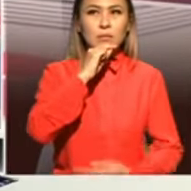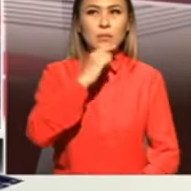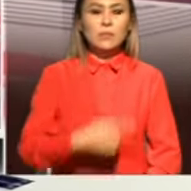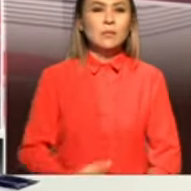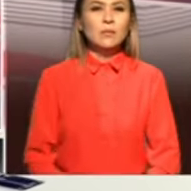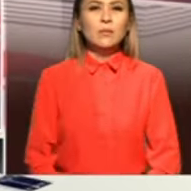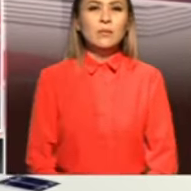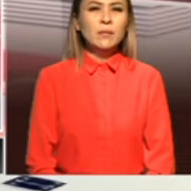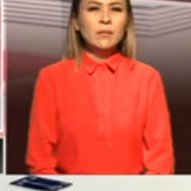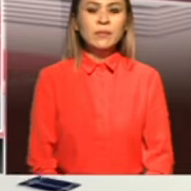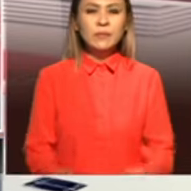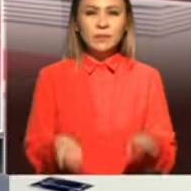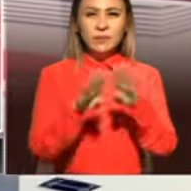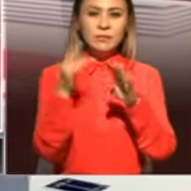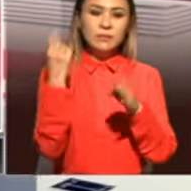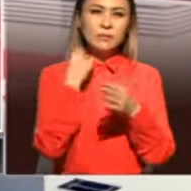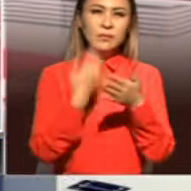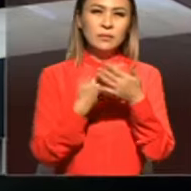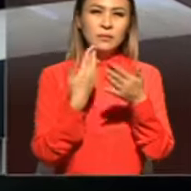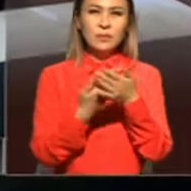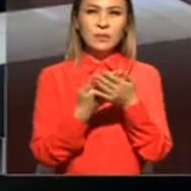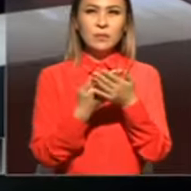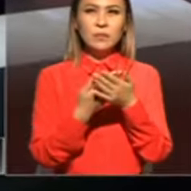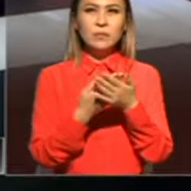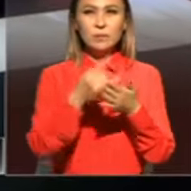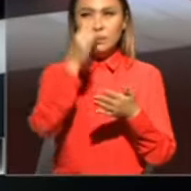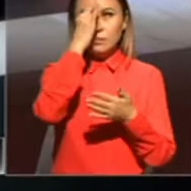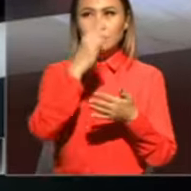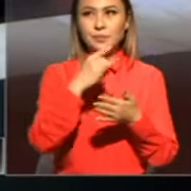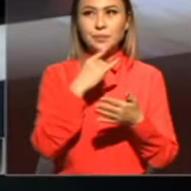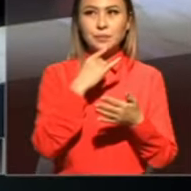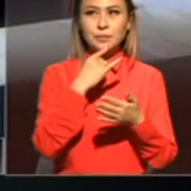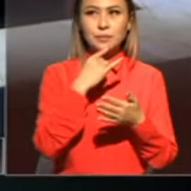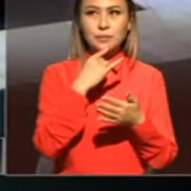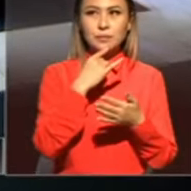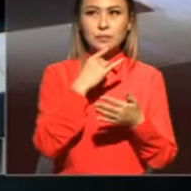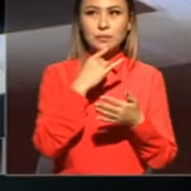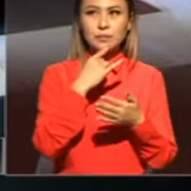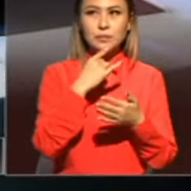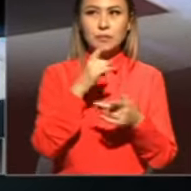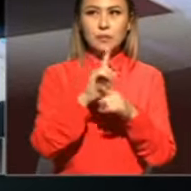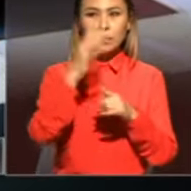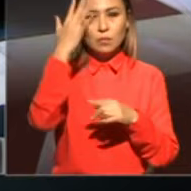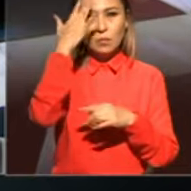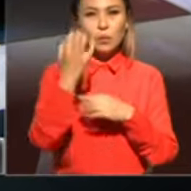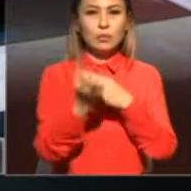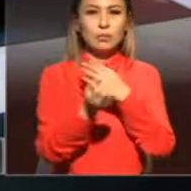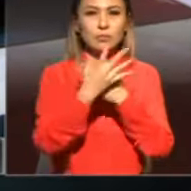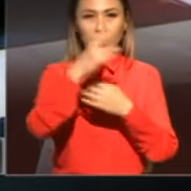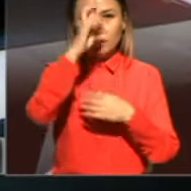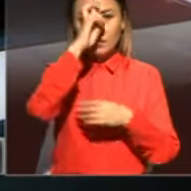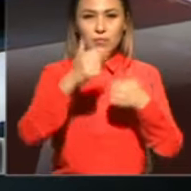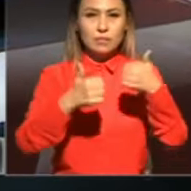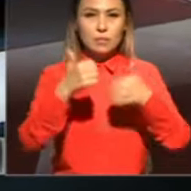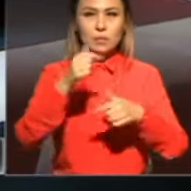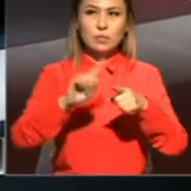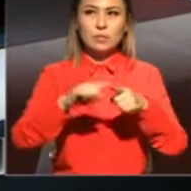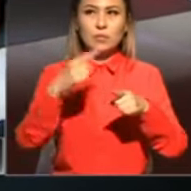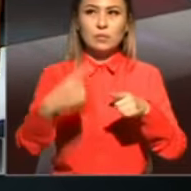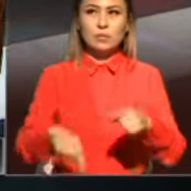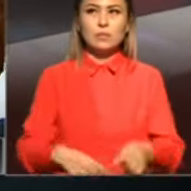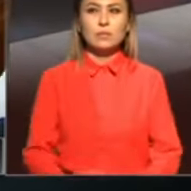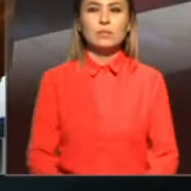негізі былай деп ойлаймын да. Былай деп бұл Қазақстанның мына елдермен салыстырған орынсыз, біріншіден. Неге дейсіз ғой, мысалы Ермұрат мырза